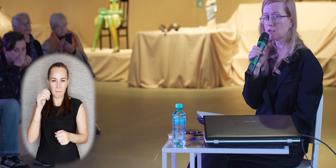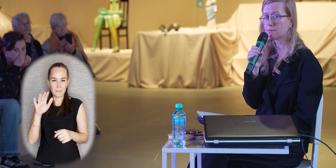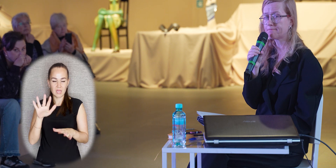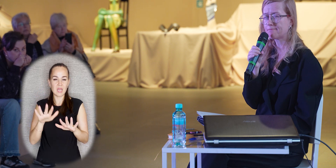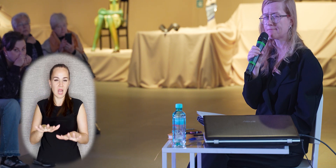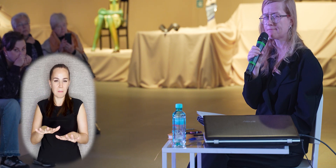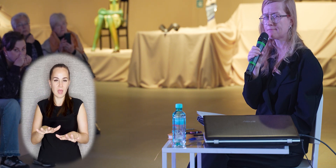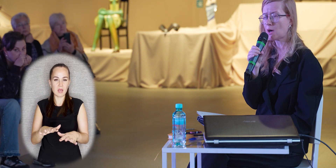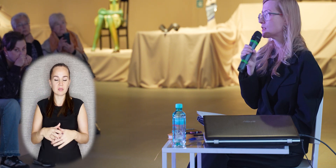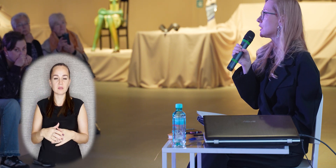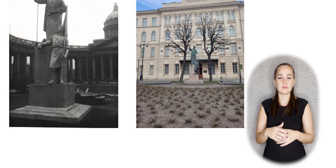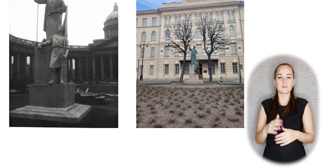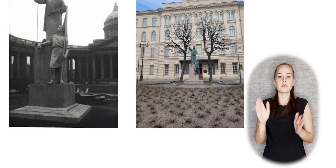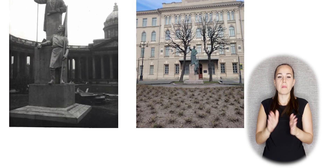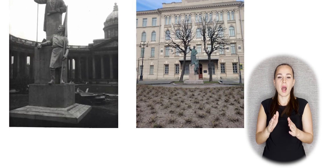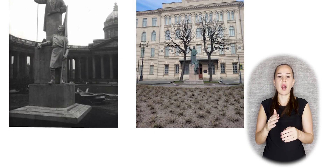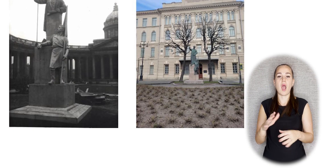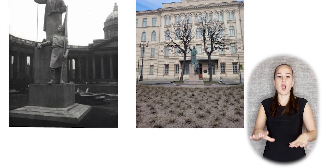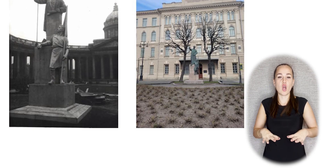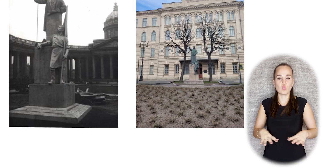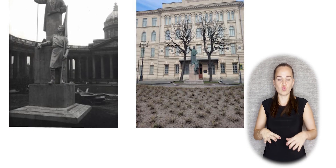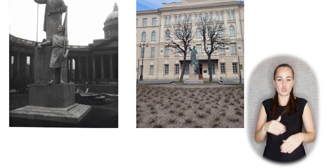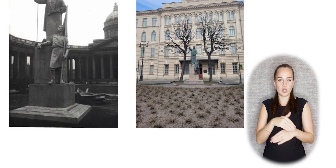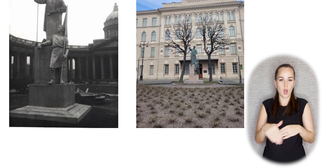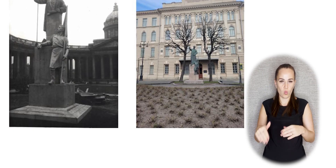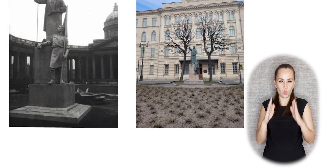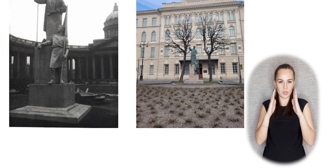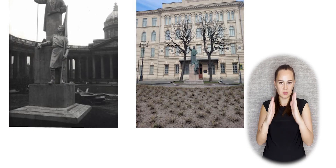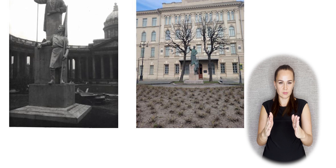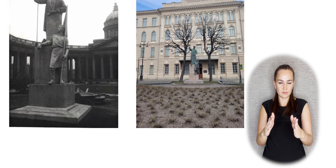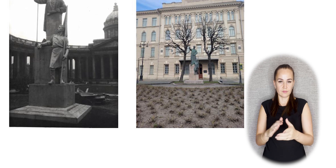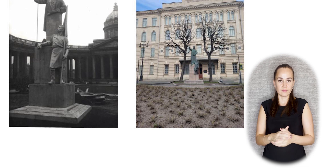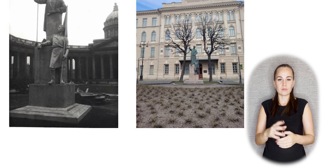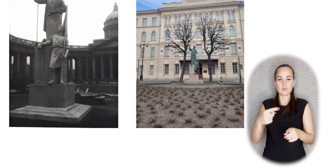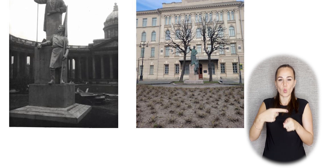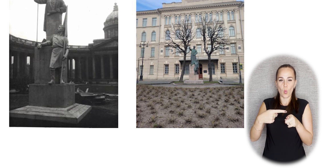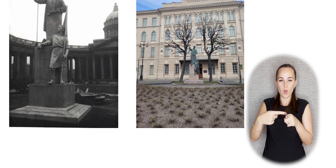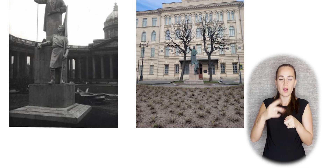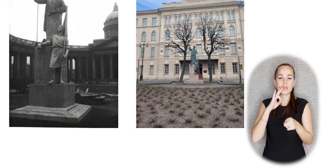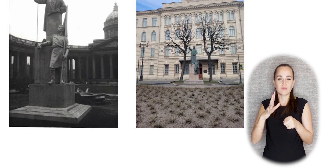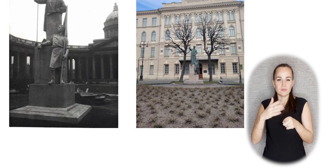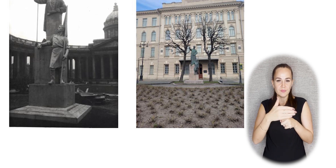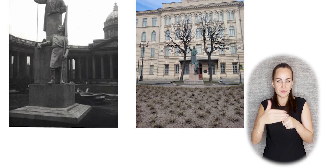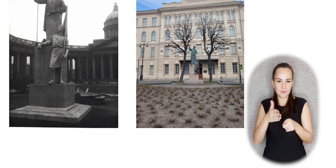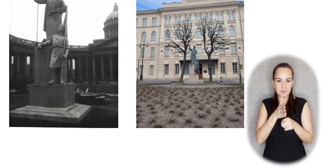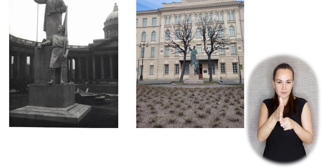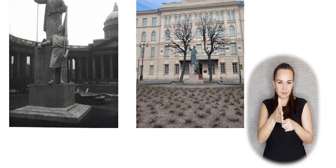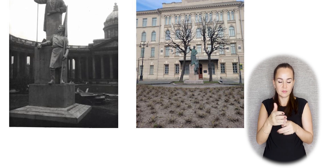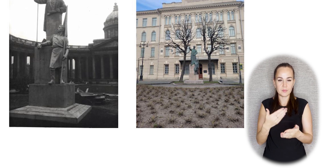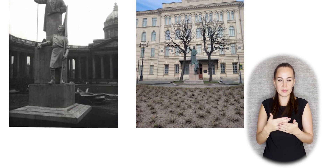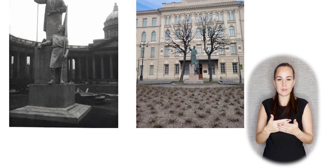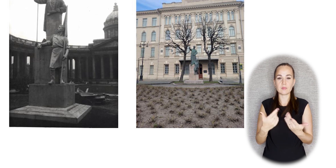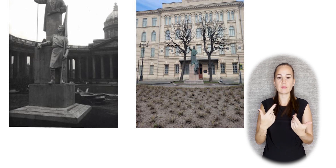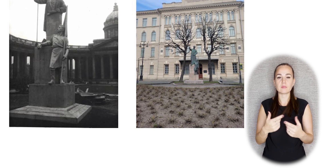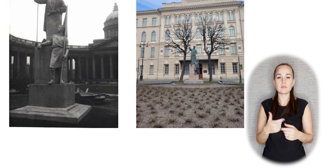начале Малой конюшенной улицы, на углу Малой конюшенной и Невского проспекта. Это, возможно, примерно там, где